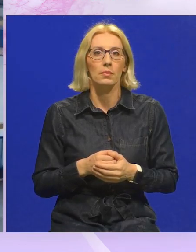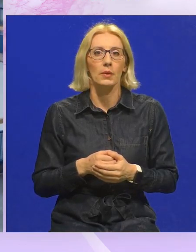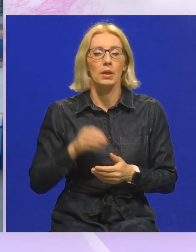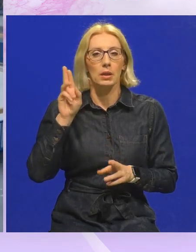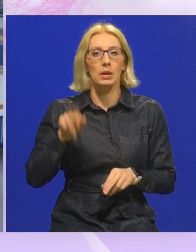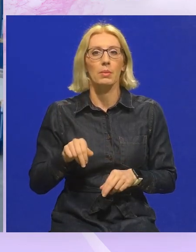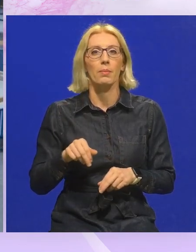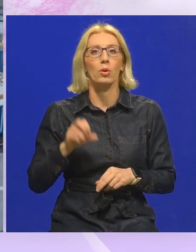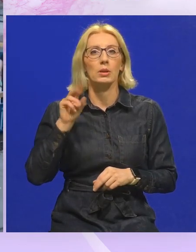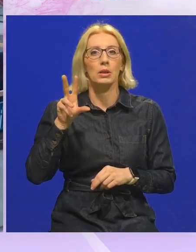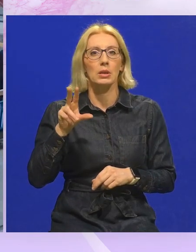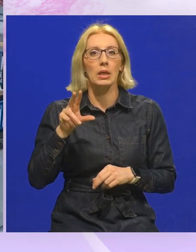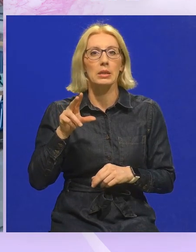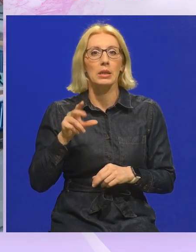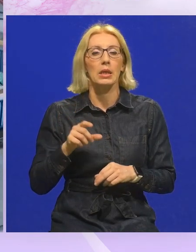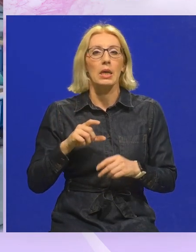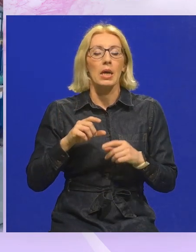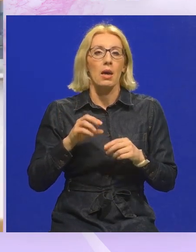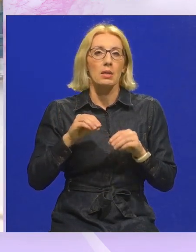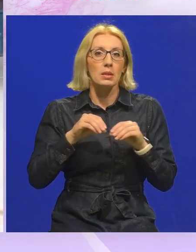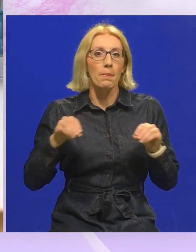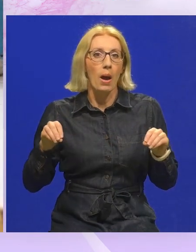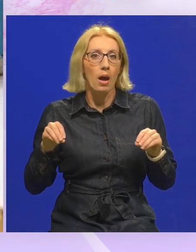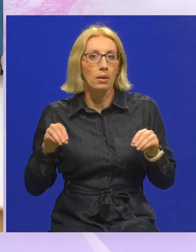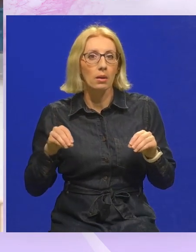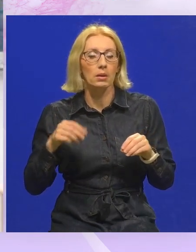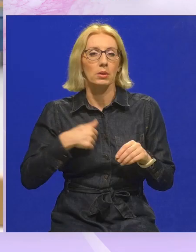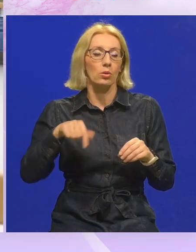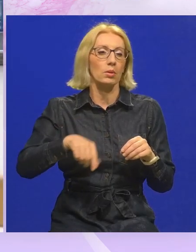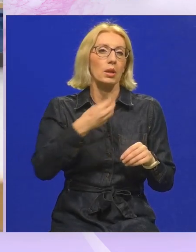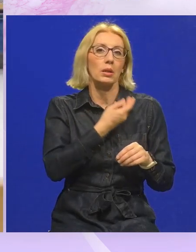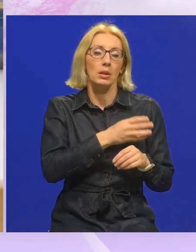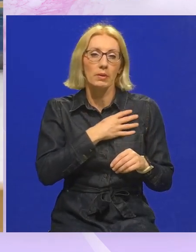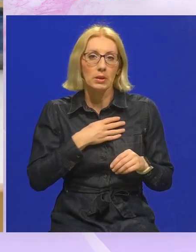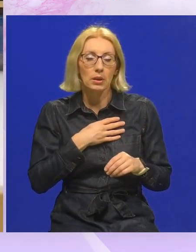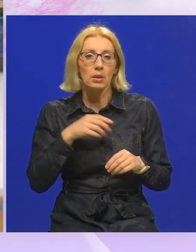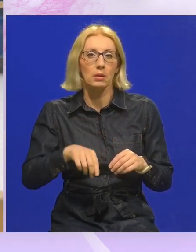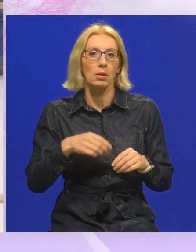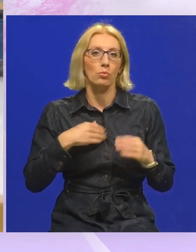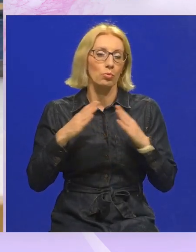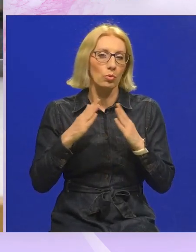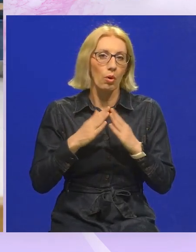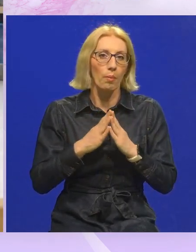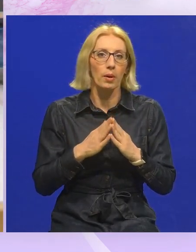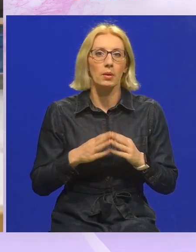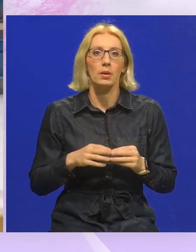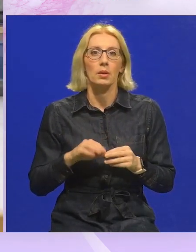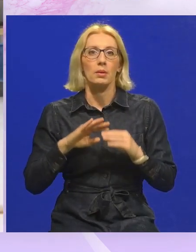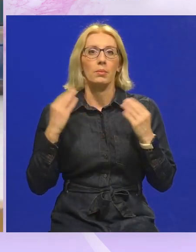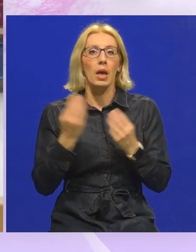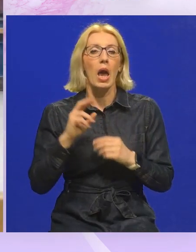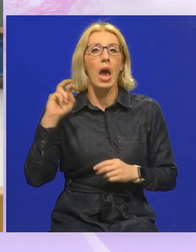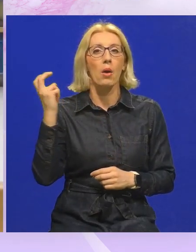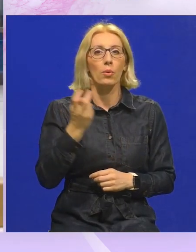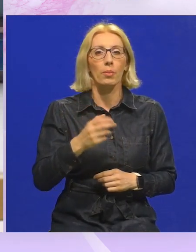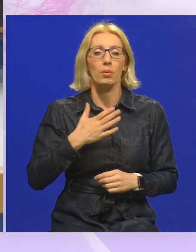Imamo 13 zemalja, uključujući Hrvatsku, znači nas domaćina, znači praktički cijela Europa je ovdje kod